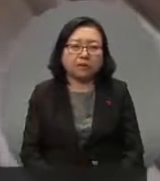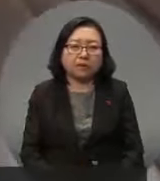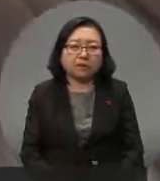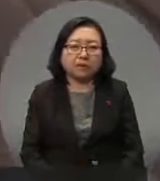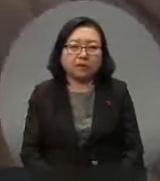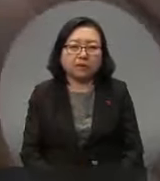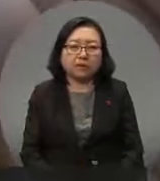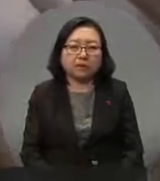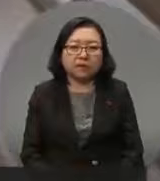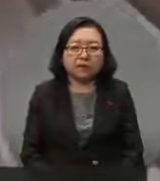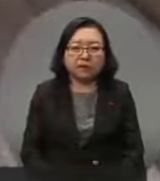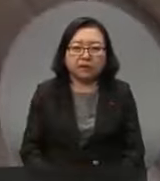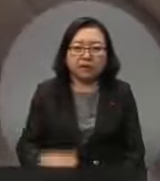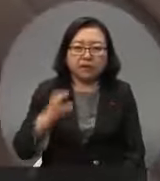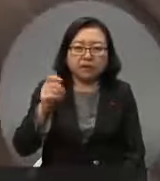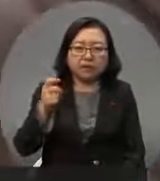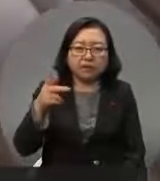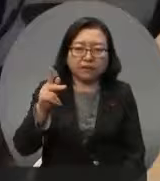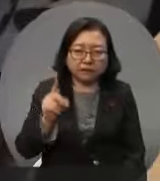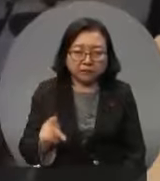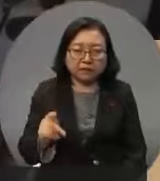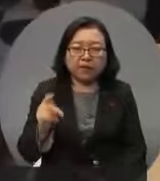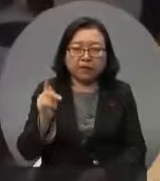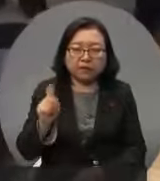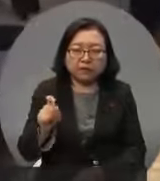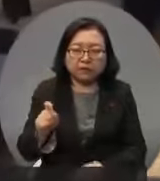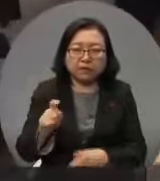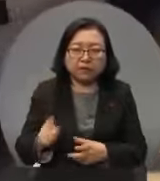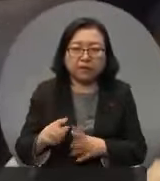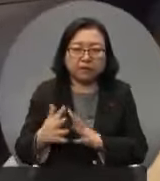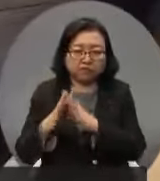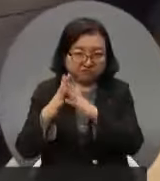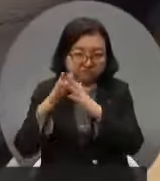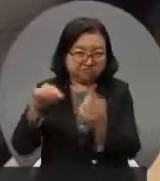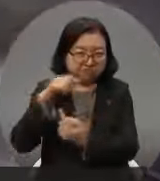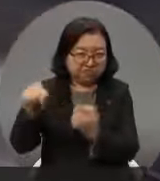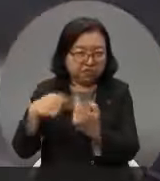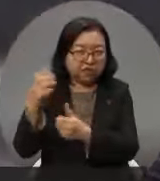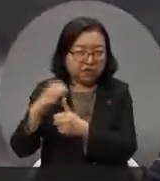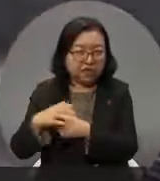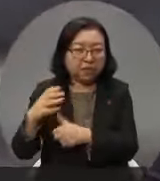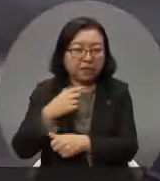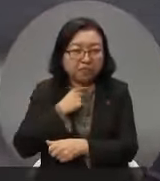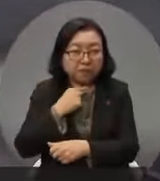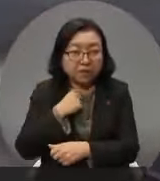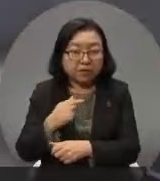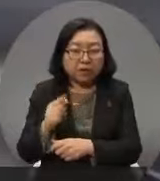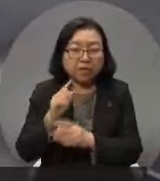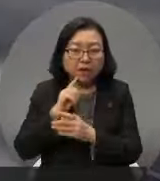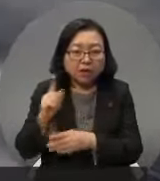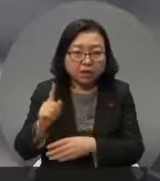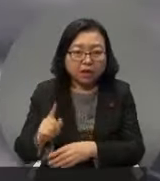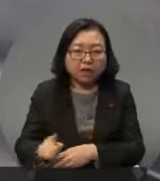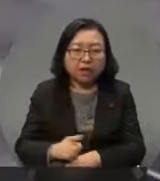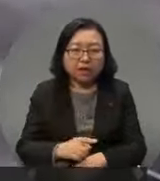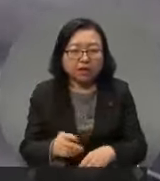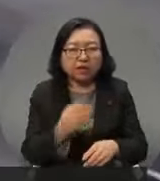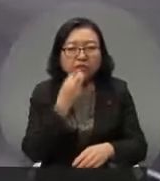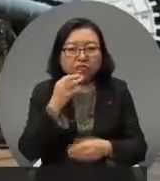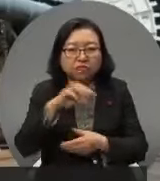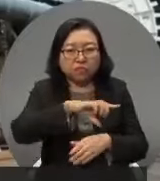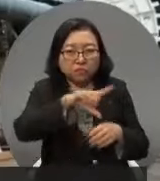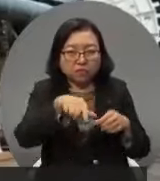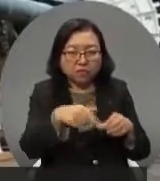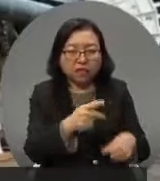취재했습니다 CTX 짓고 운영하겠다고 나선 민간 업체는 수도권 광역 급행철도 gtxa